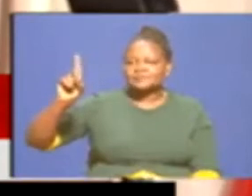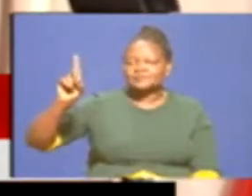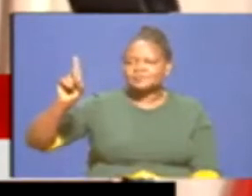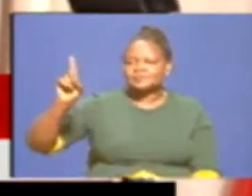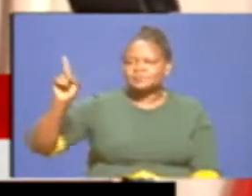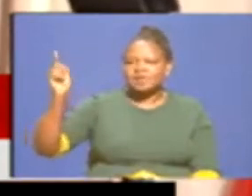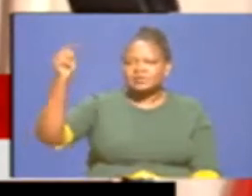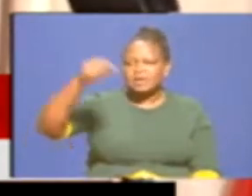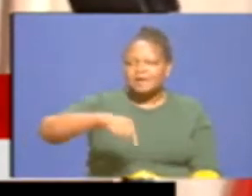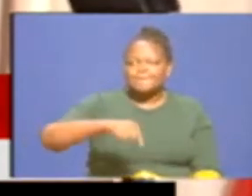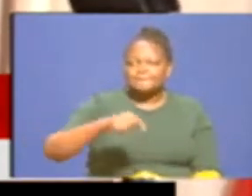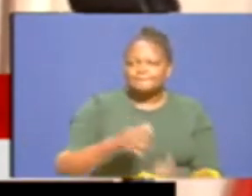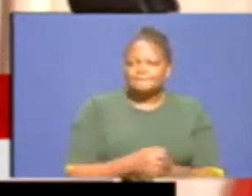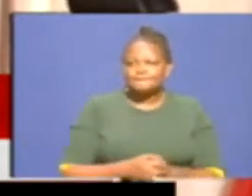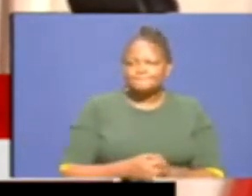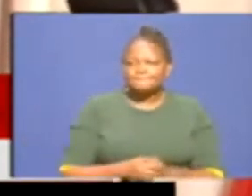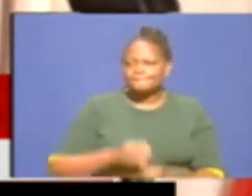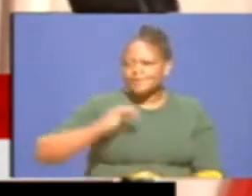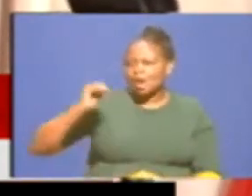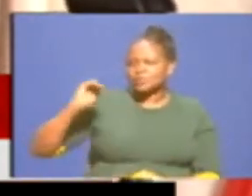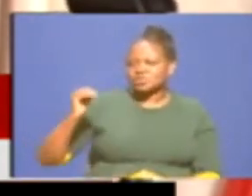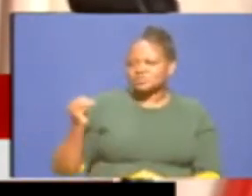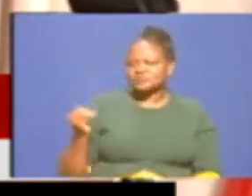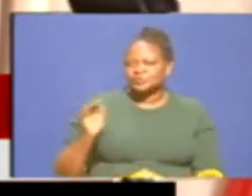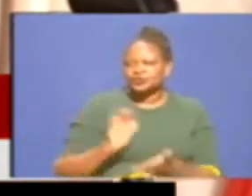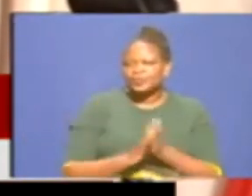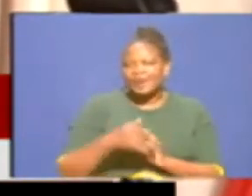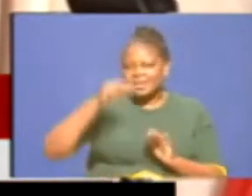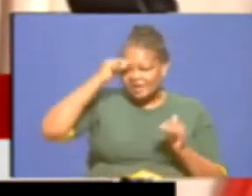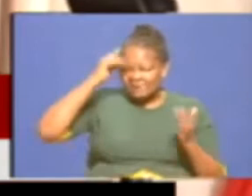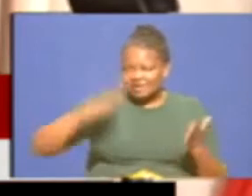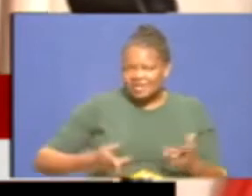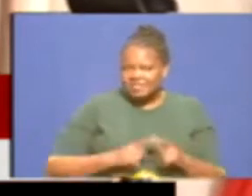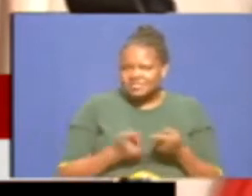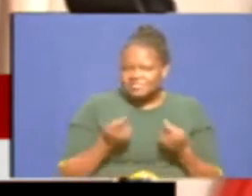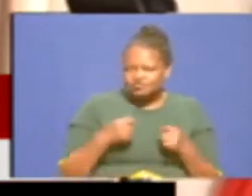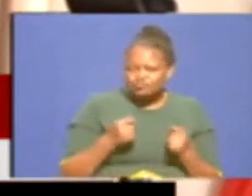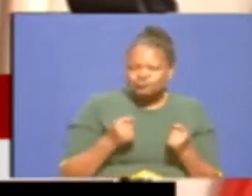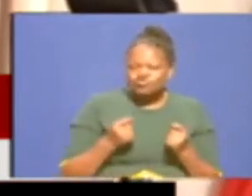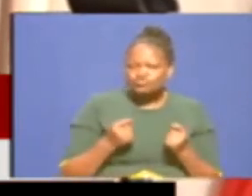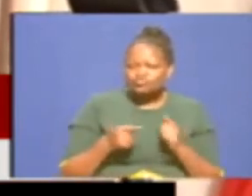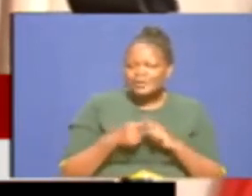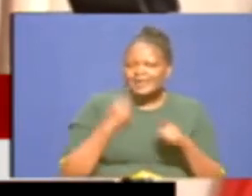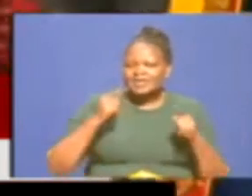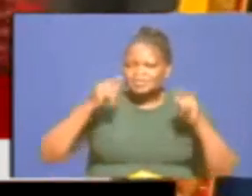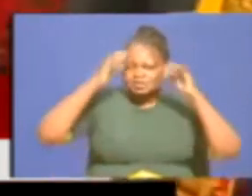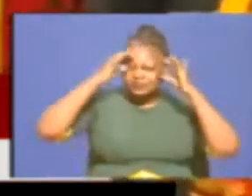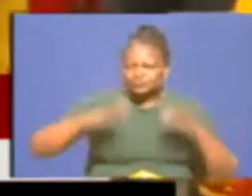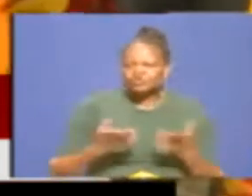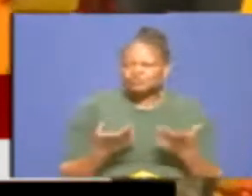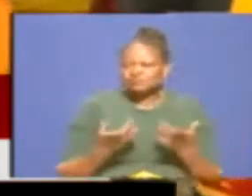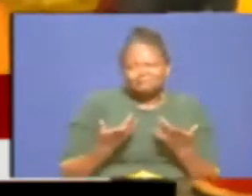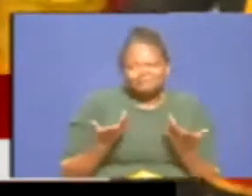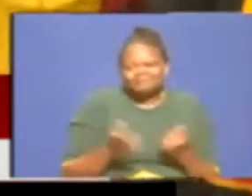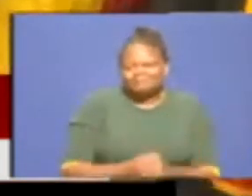wakakuja huko counties, atakuwa magovernor, and they are still trying to kill devolution when they are at the counties. Haya